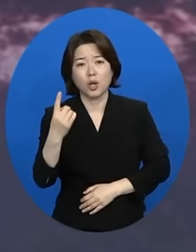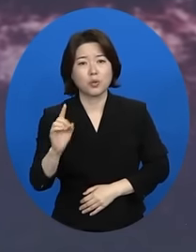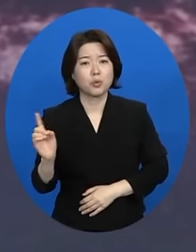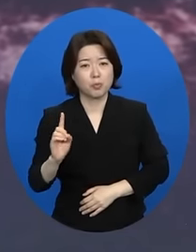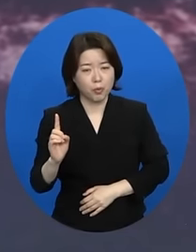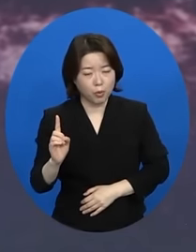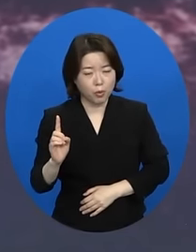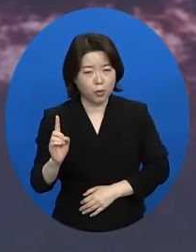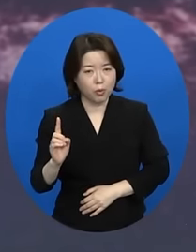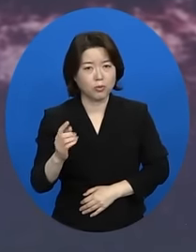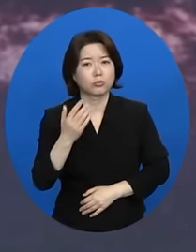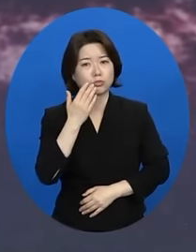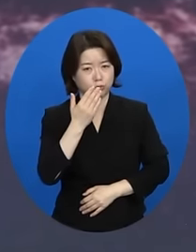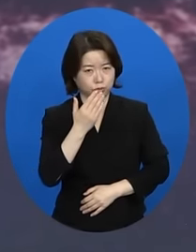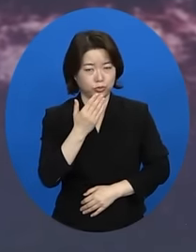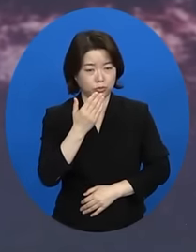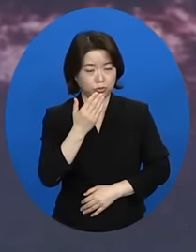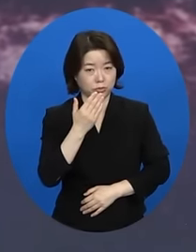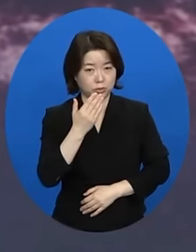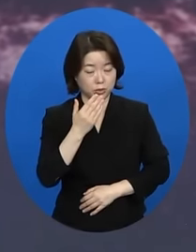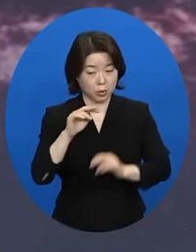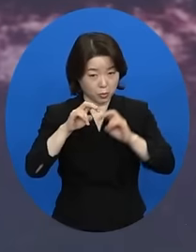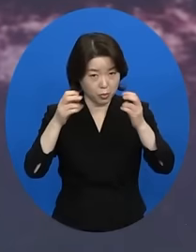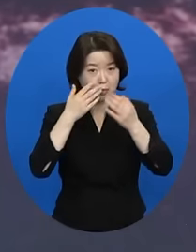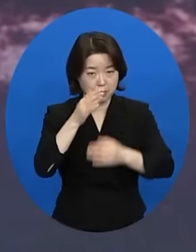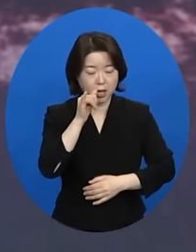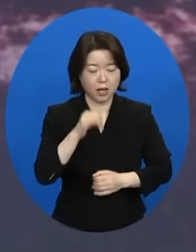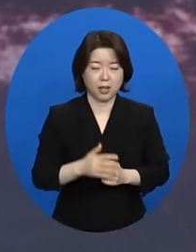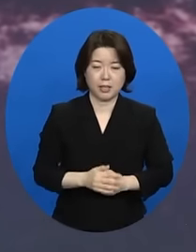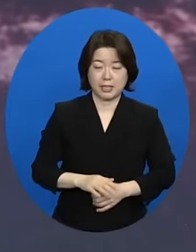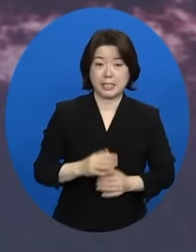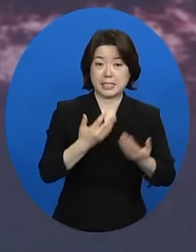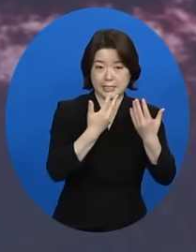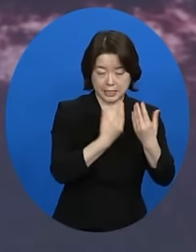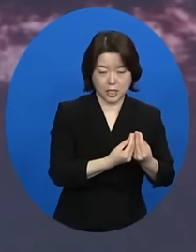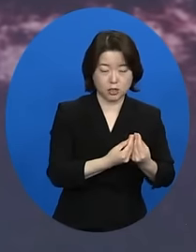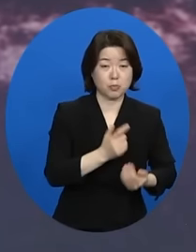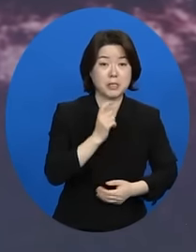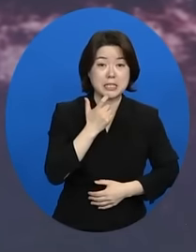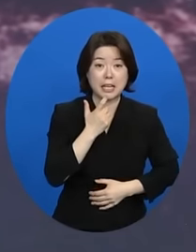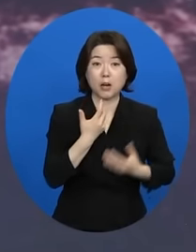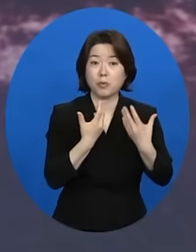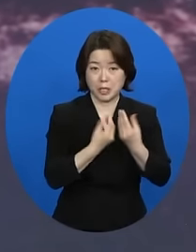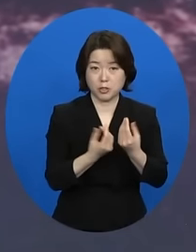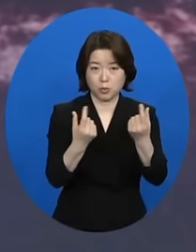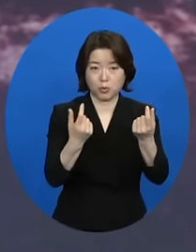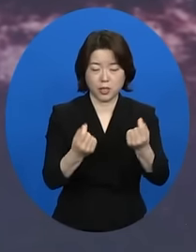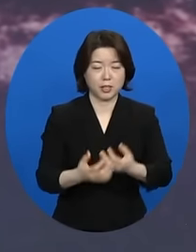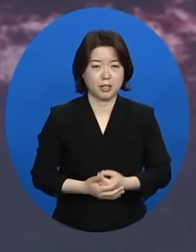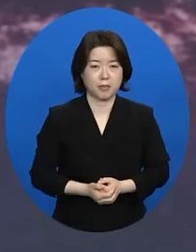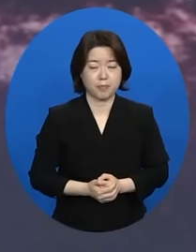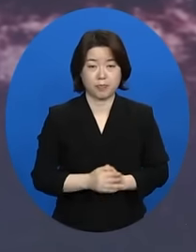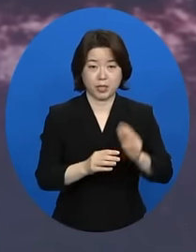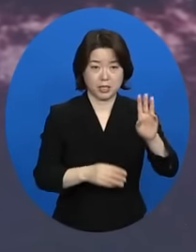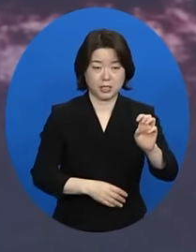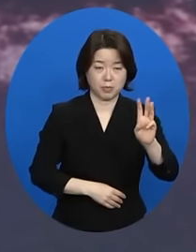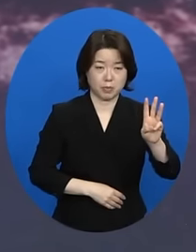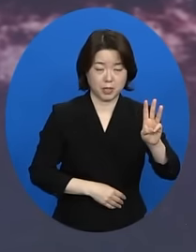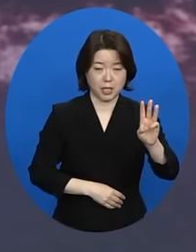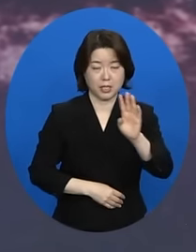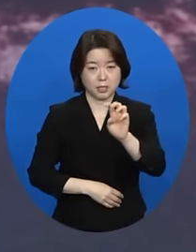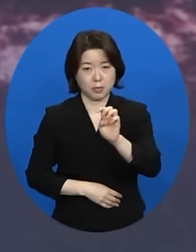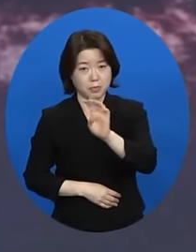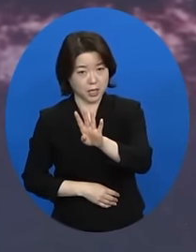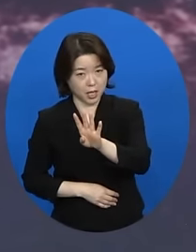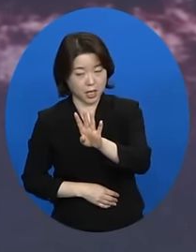수 있다는 것을 암시하고 있어요. 예를 들어 야곱의 케이스도 마찬가지입니다. 33장,